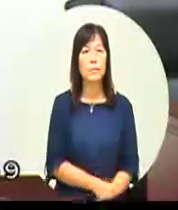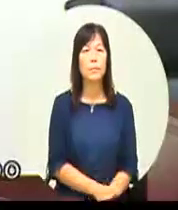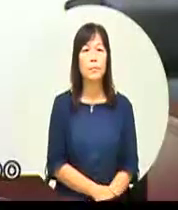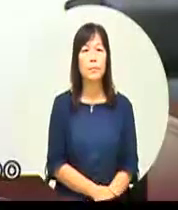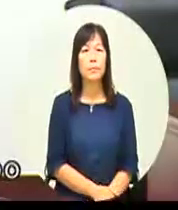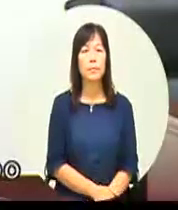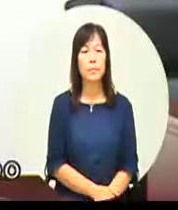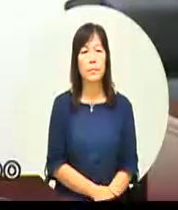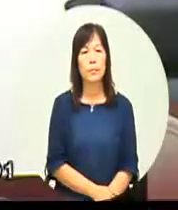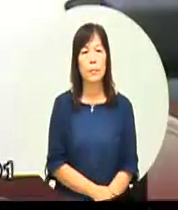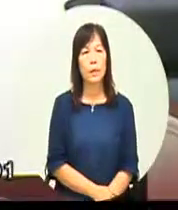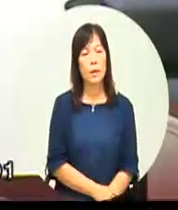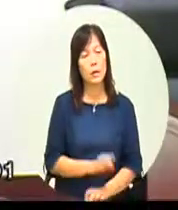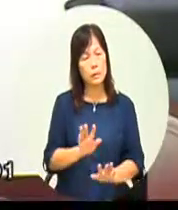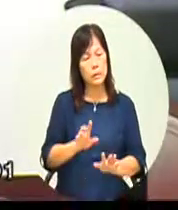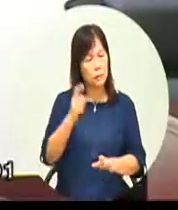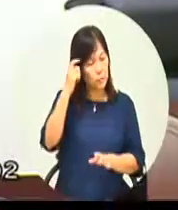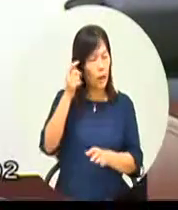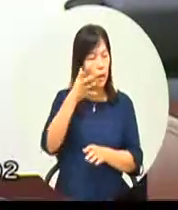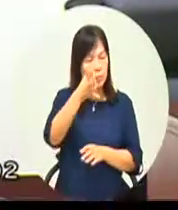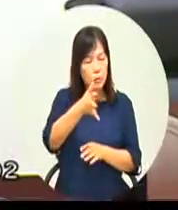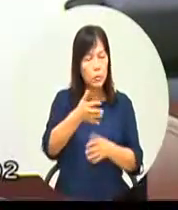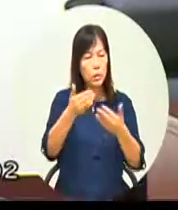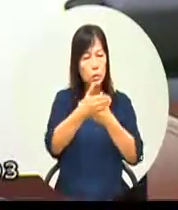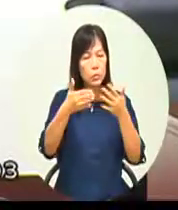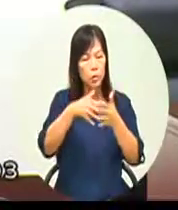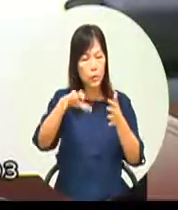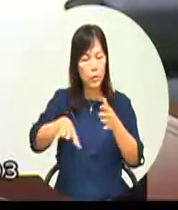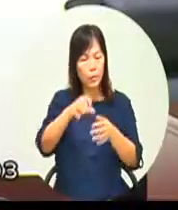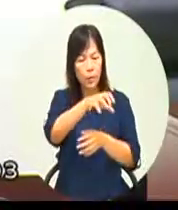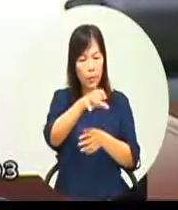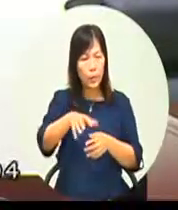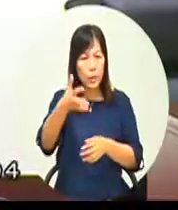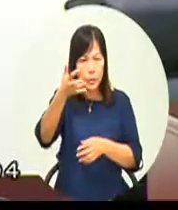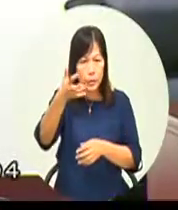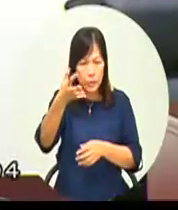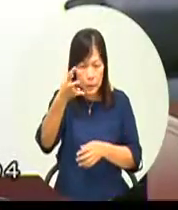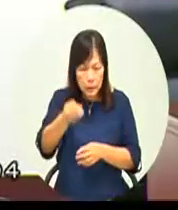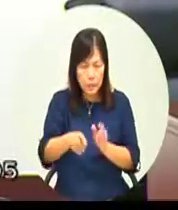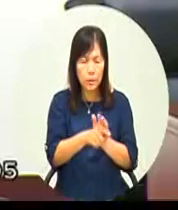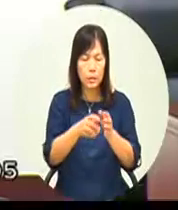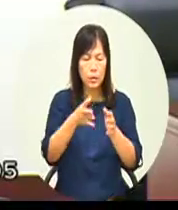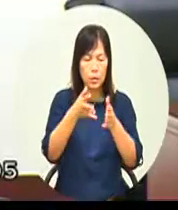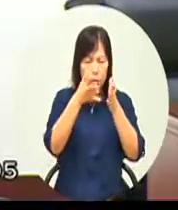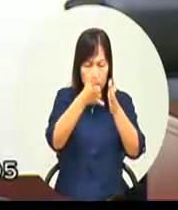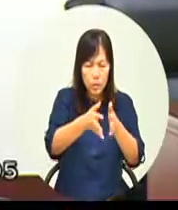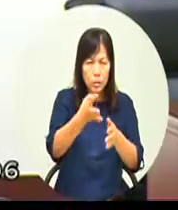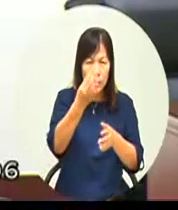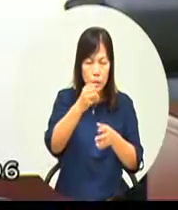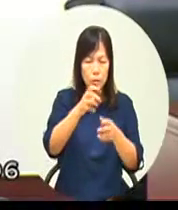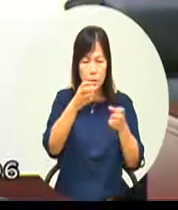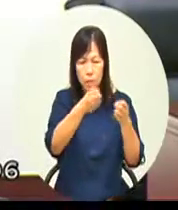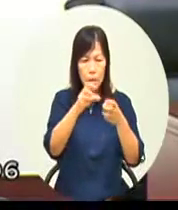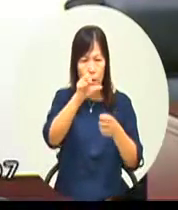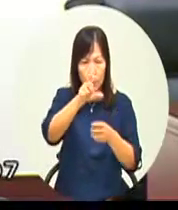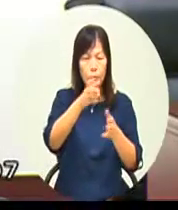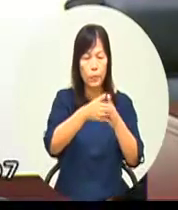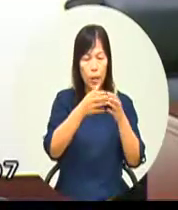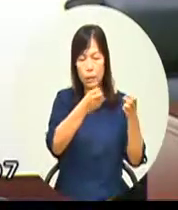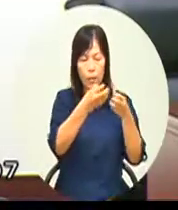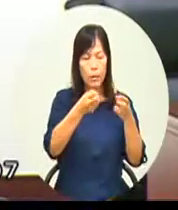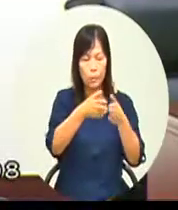那今天就我们交通部门几个局处来。针对一些议题来做探讨哈，